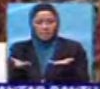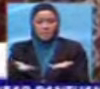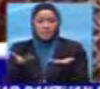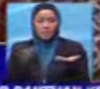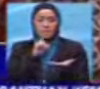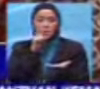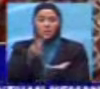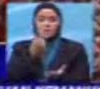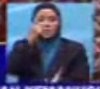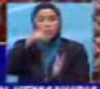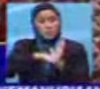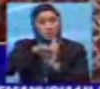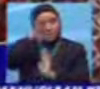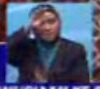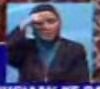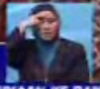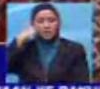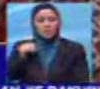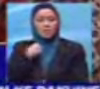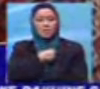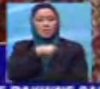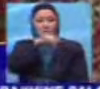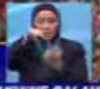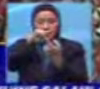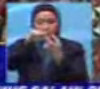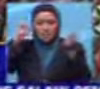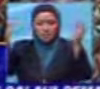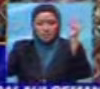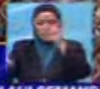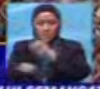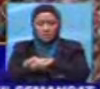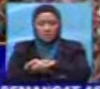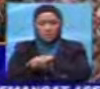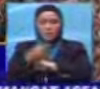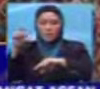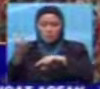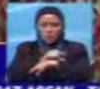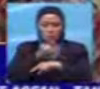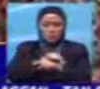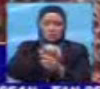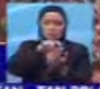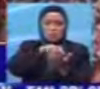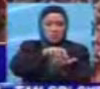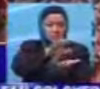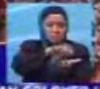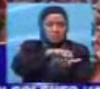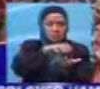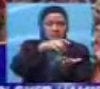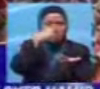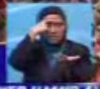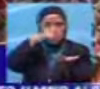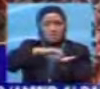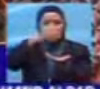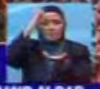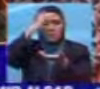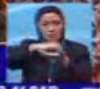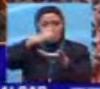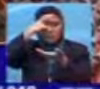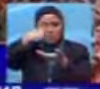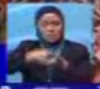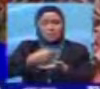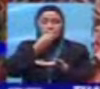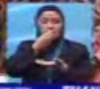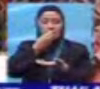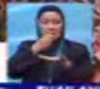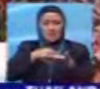Ini buat satu kelebihan kepada kami. Apabila kita tukar pada plastik ke kotak ni, kotak ni menjadi satu bahan bungkusan yang